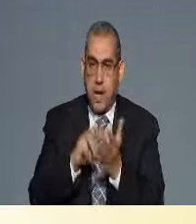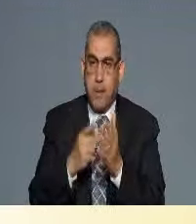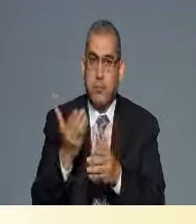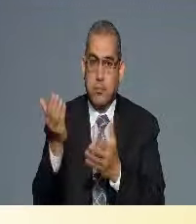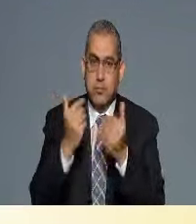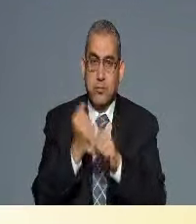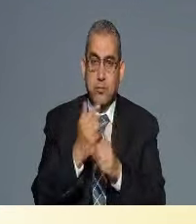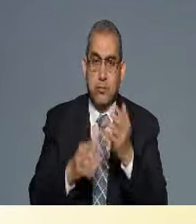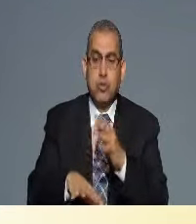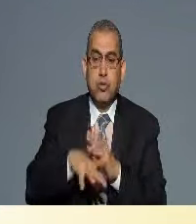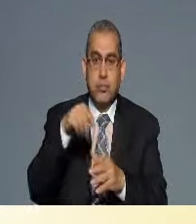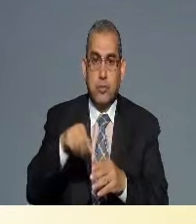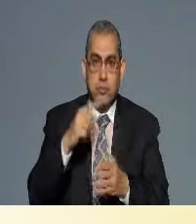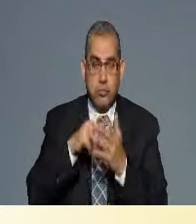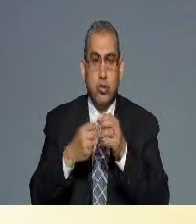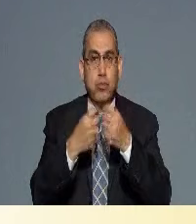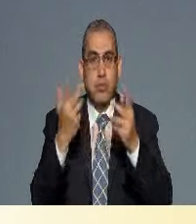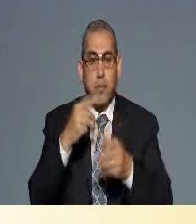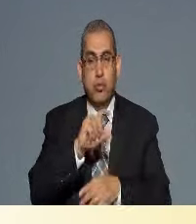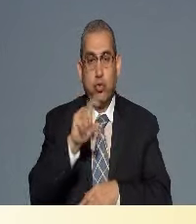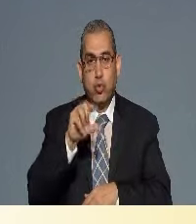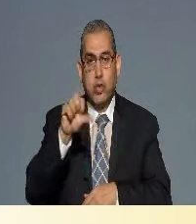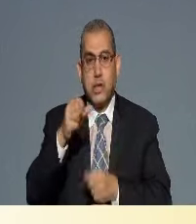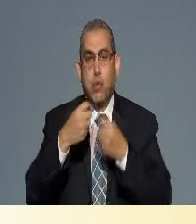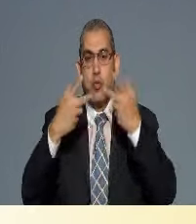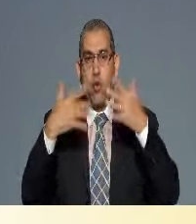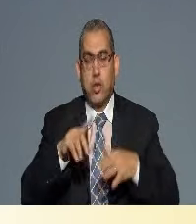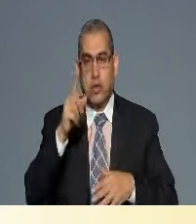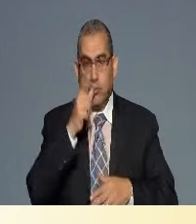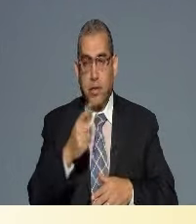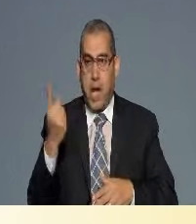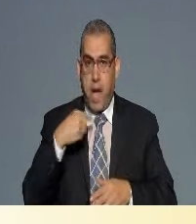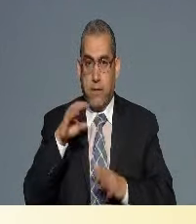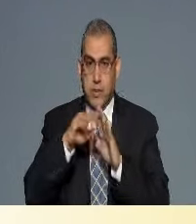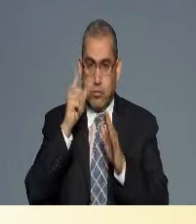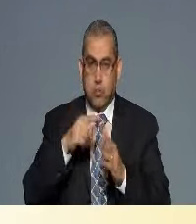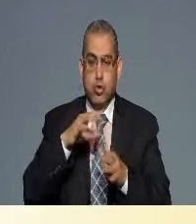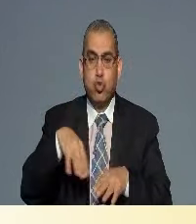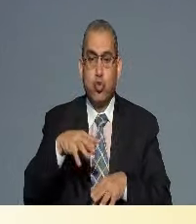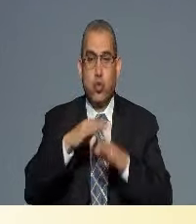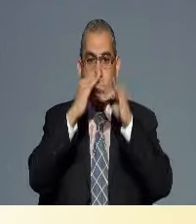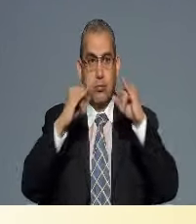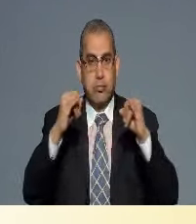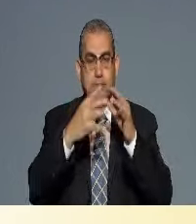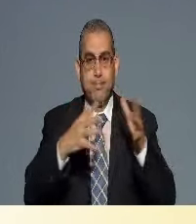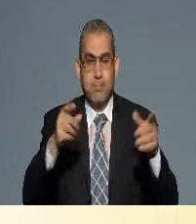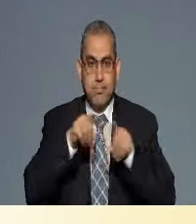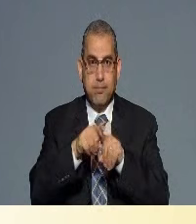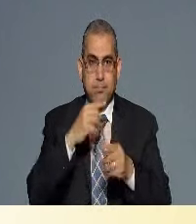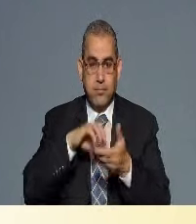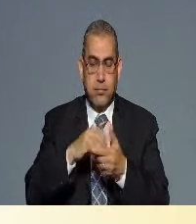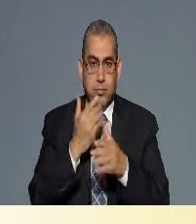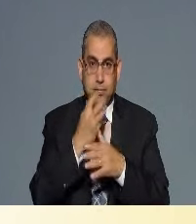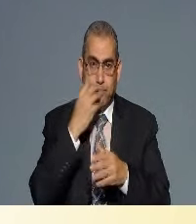هيتم انشاؤه والانتهاء منه خلال 9 شهور طبقا لتوجيهات سيادتكم. سوق يتواسع مع يتناسب مع